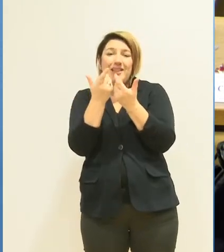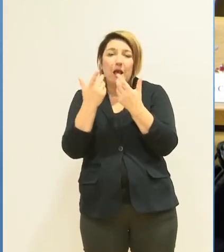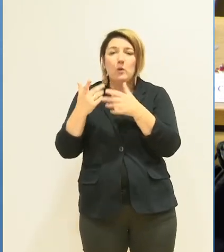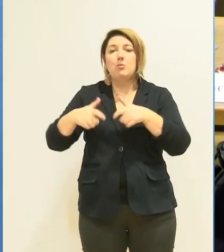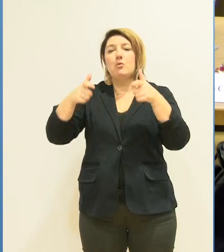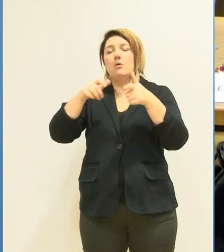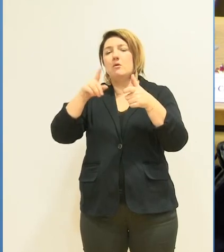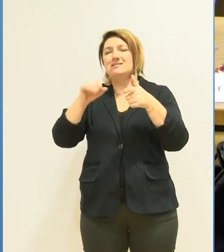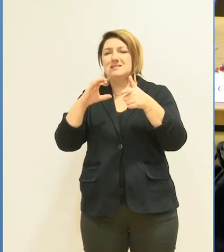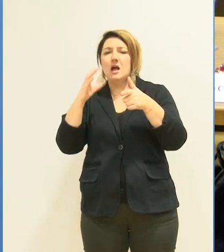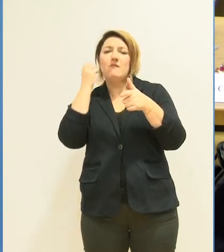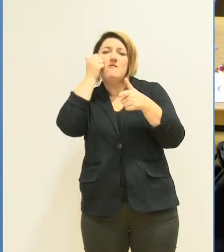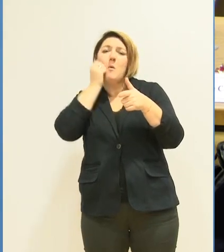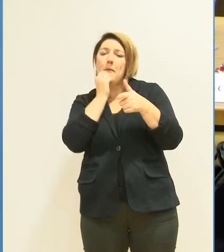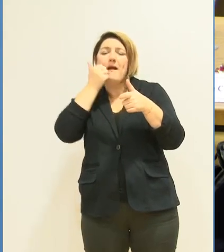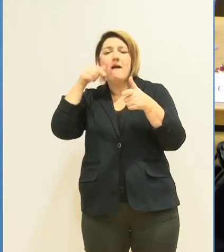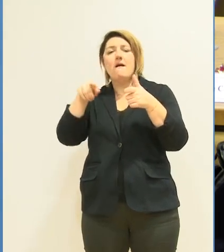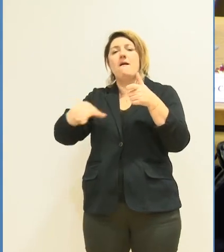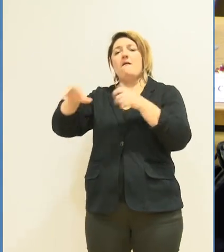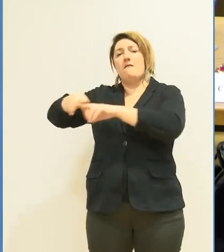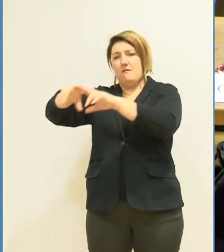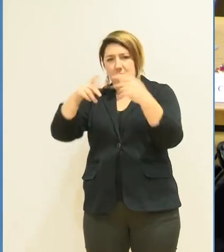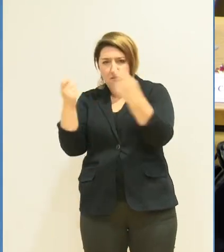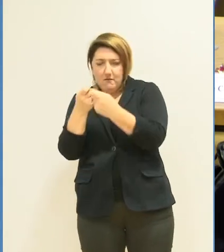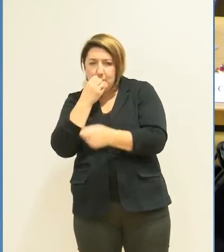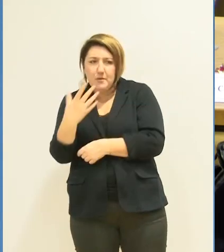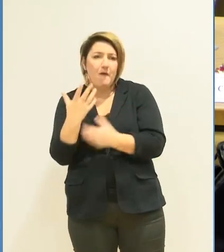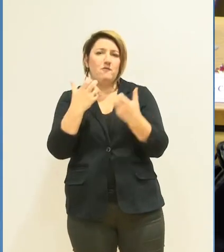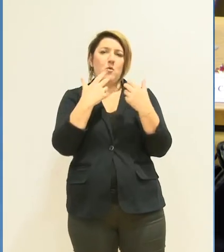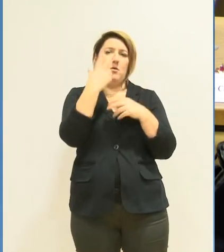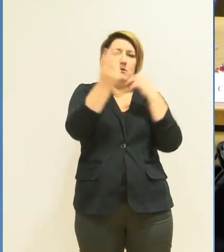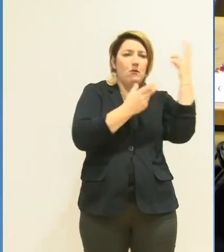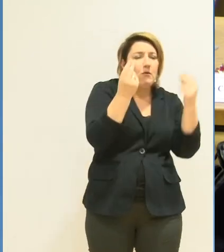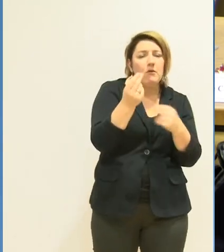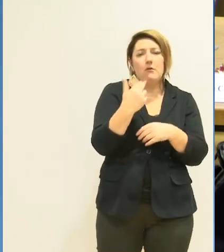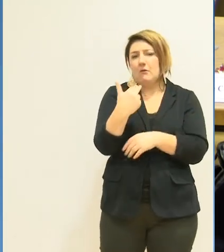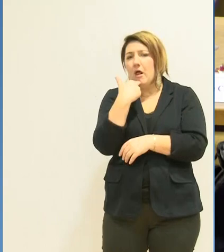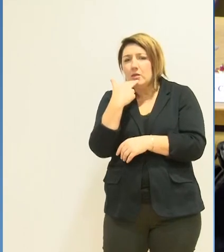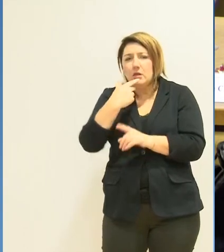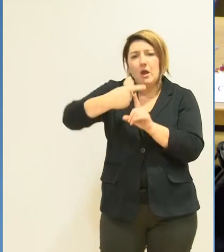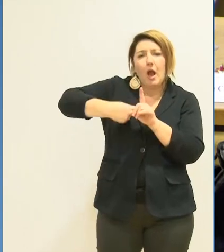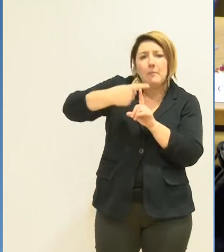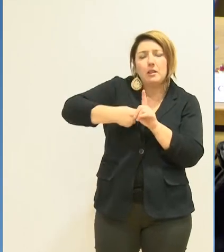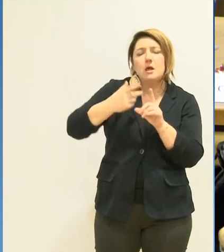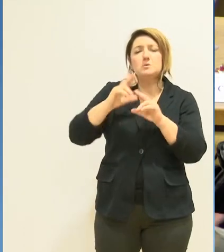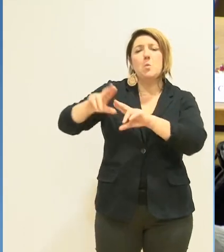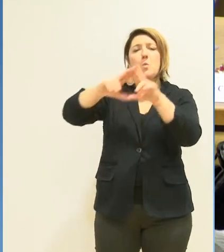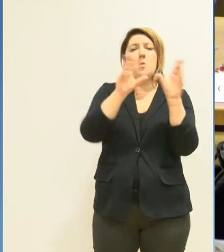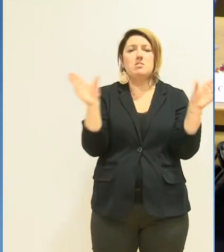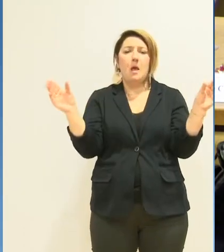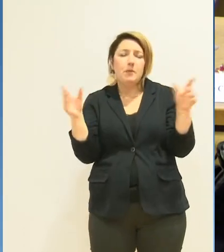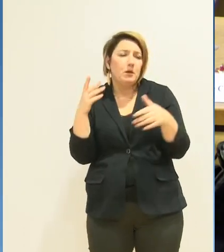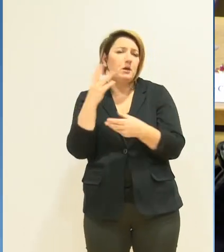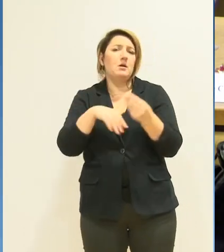la construction de logements de qualité j'étale isation réhabilitation thermique le retour de la nature en ville plan arbres